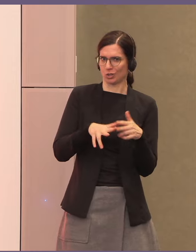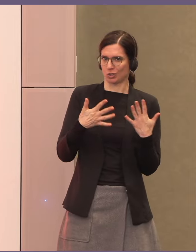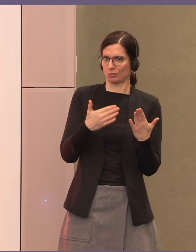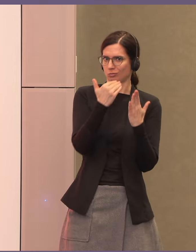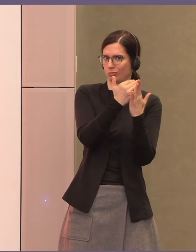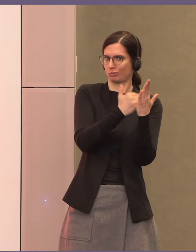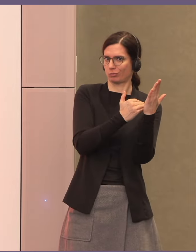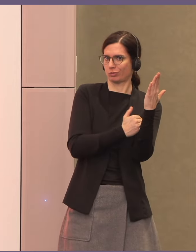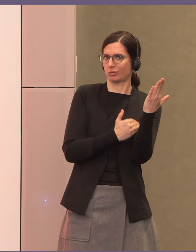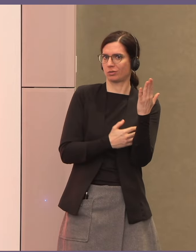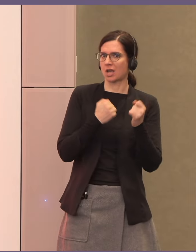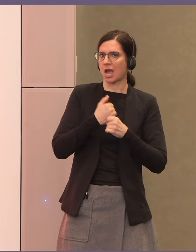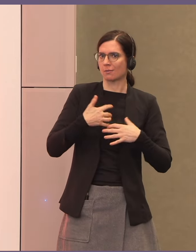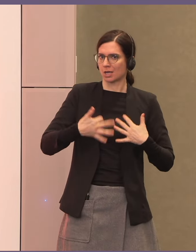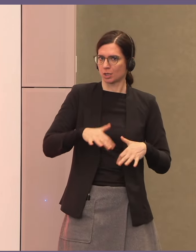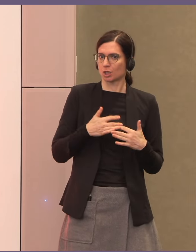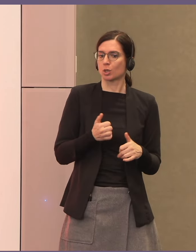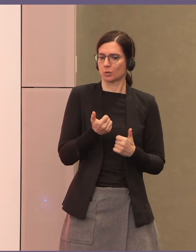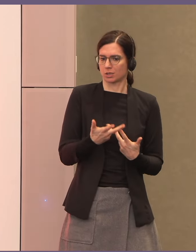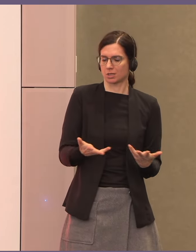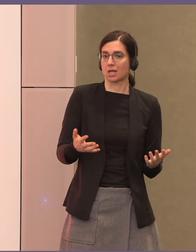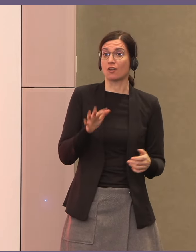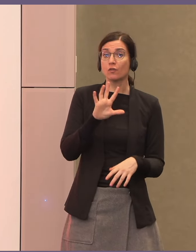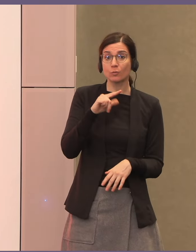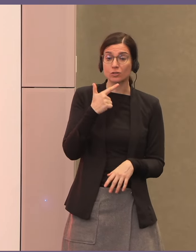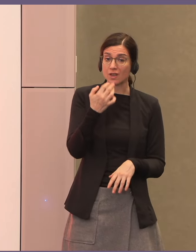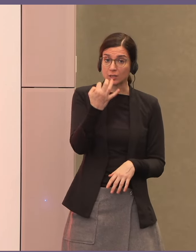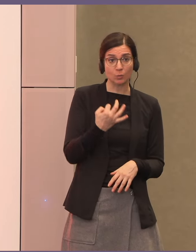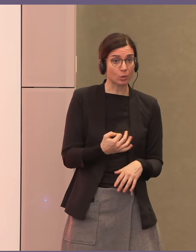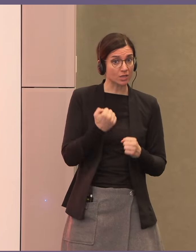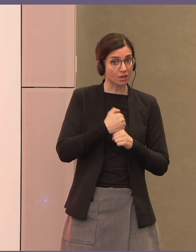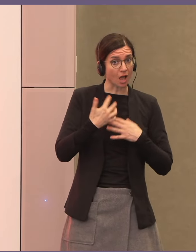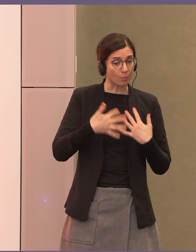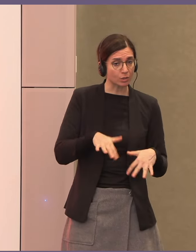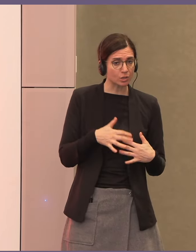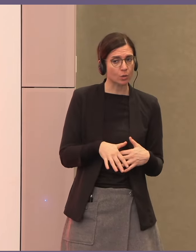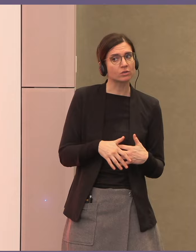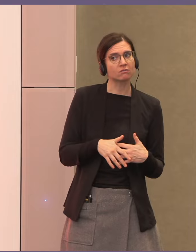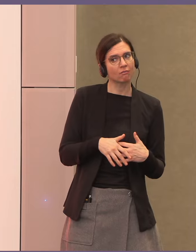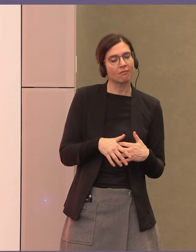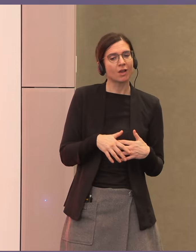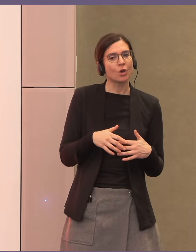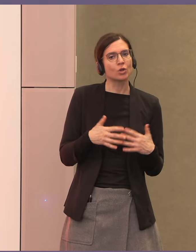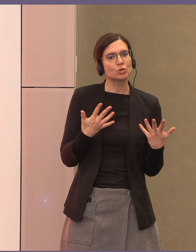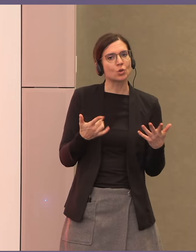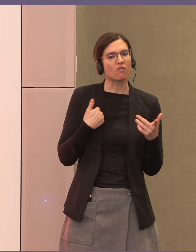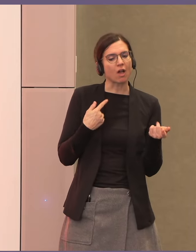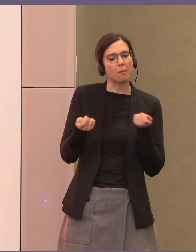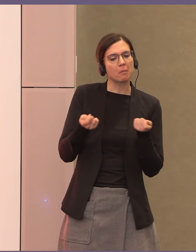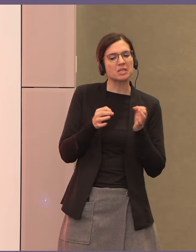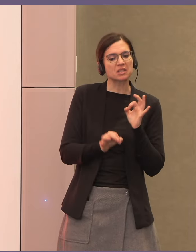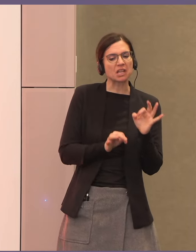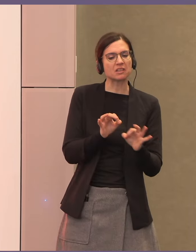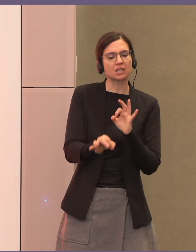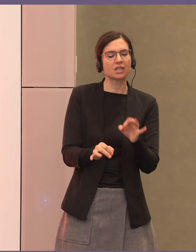mit hohen Arbeitslosenzahlen, 1934 haben wir 25 Prozent Arbeitslosen, damit begründet wurde und nach außen als